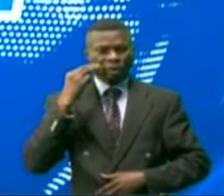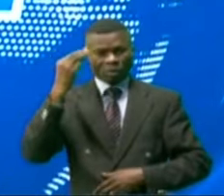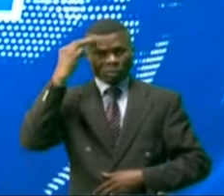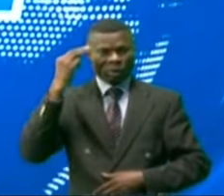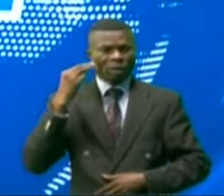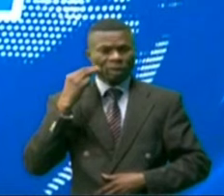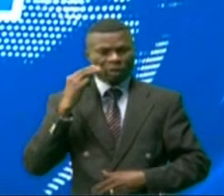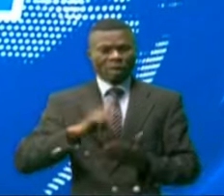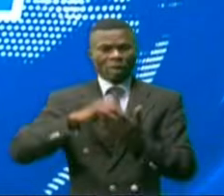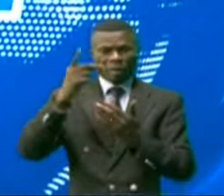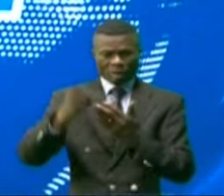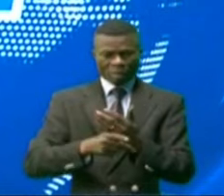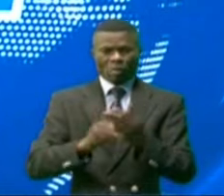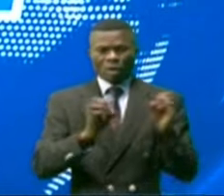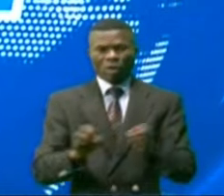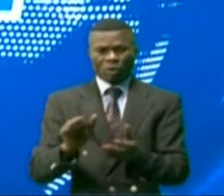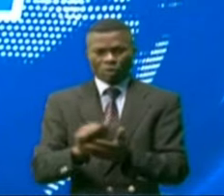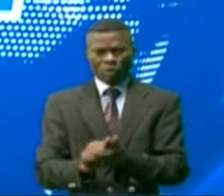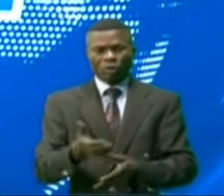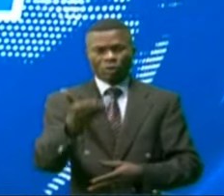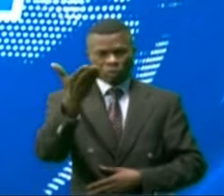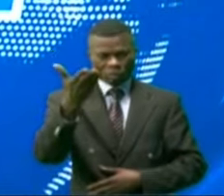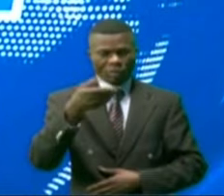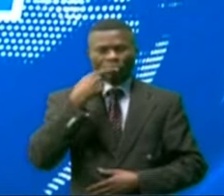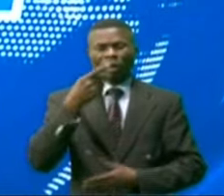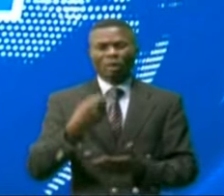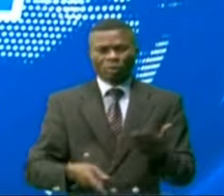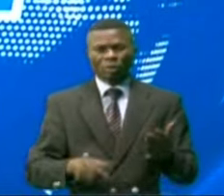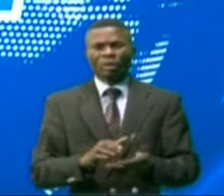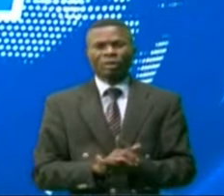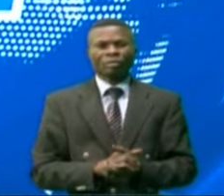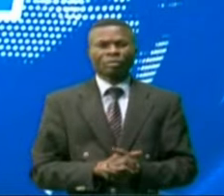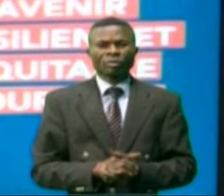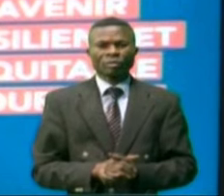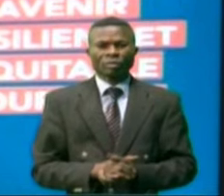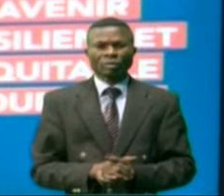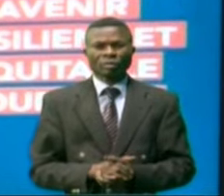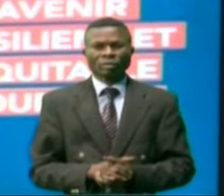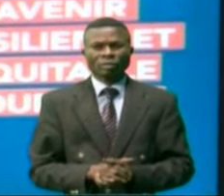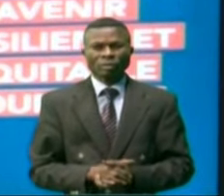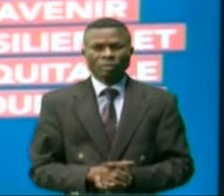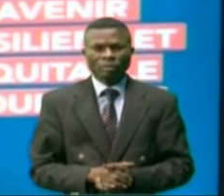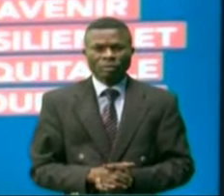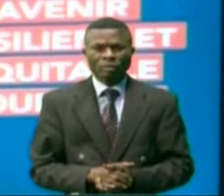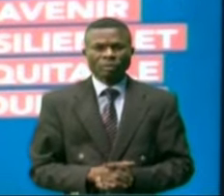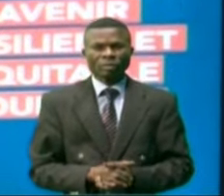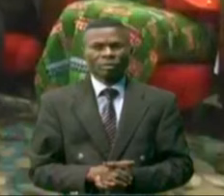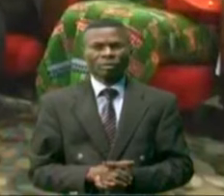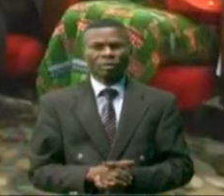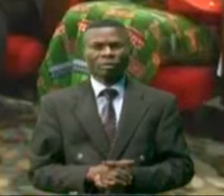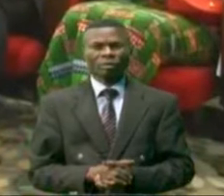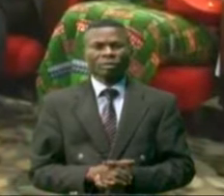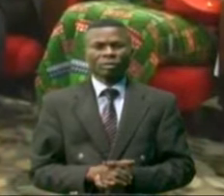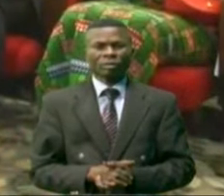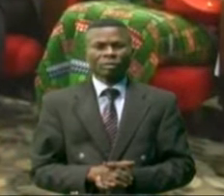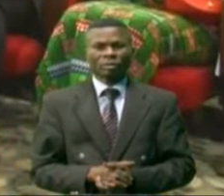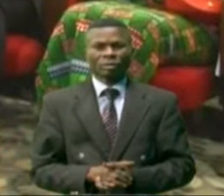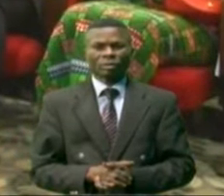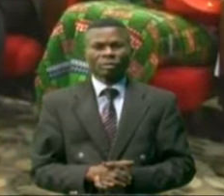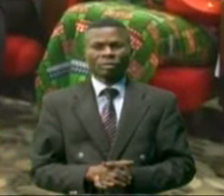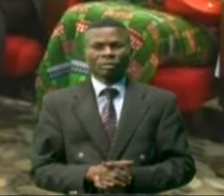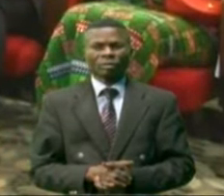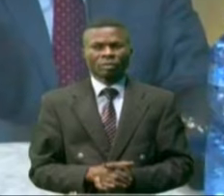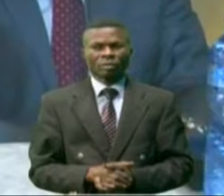ministre du plan Guylain Nyembo, Peggy Mukunda dans ses reportages. Le gouvernement congolais appelé à